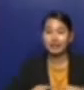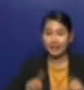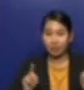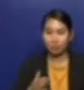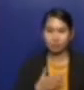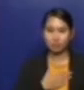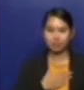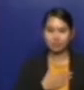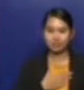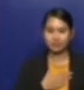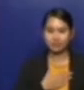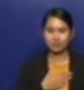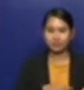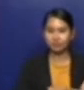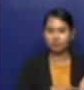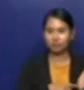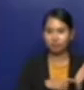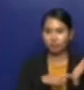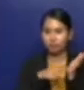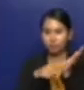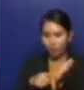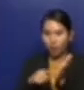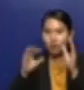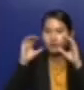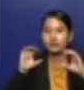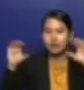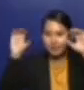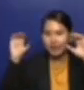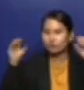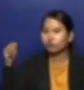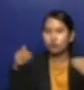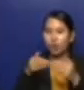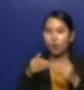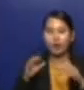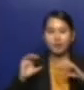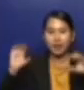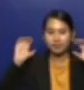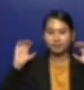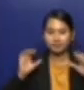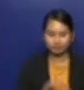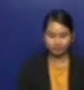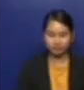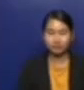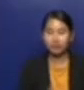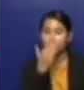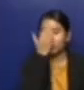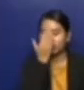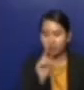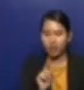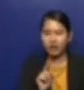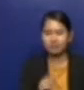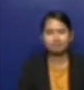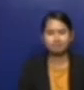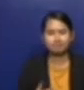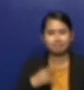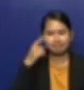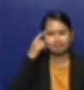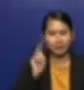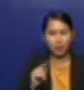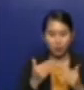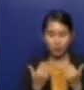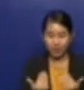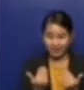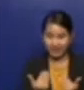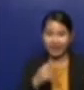มนี่ส่งไปหารัฐบาลโดยตรงเพราะผมมองว่าวันนี้เนี่ยบ้าน